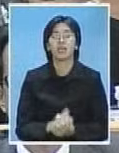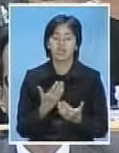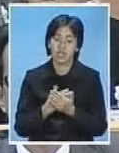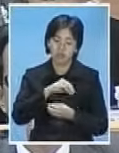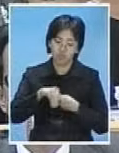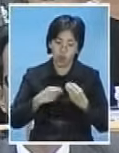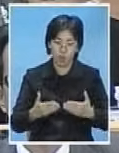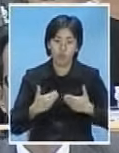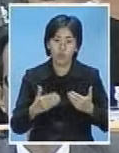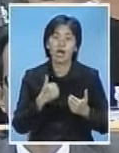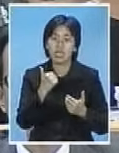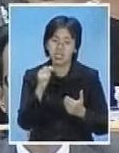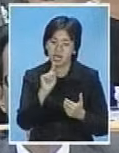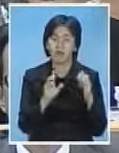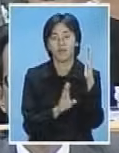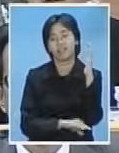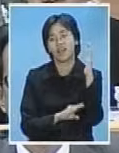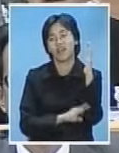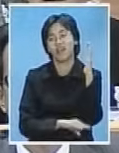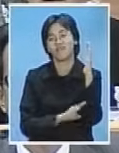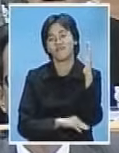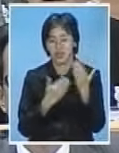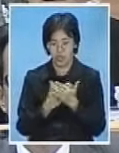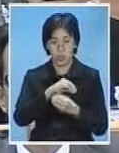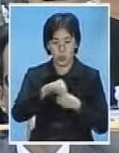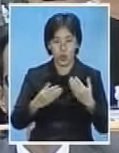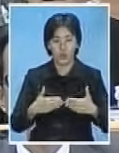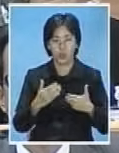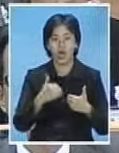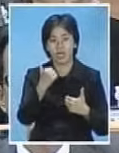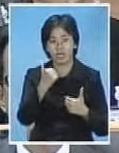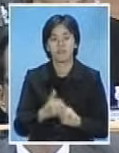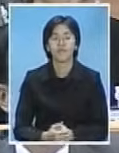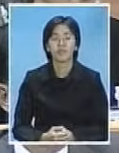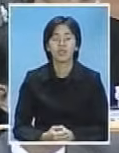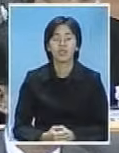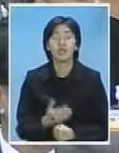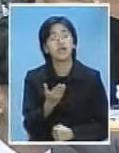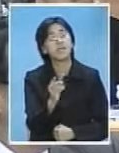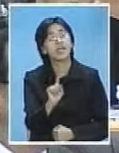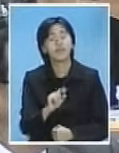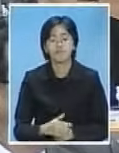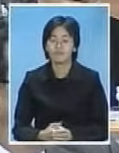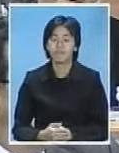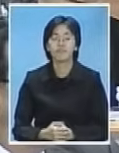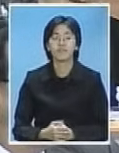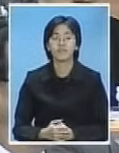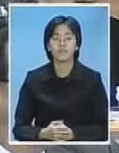ได้สูงที่สุดคือภาคใต้รองลง ท่านสุนัยมีอะไรครับ